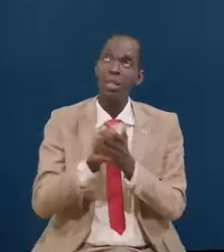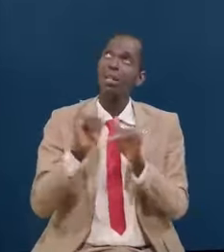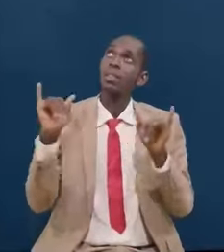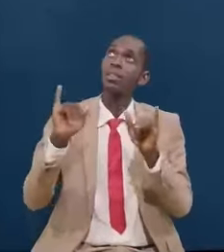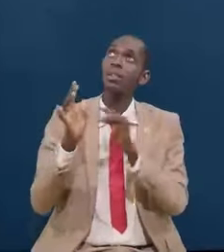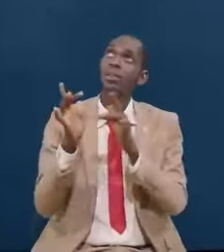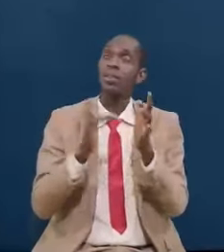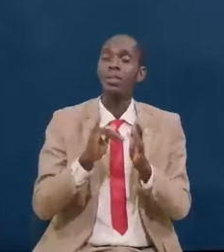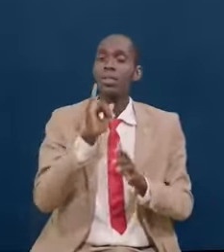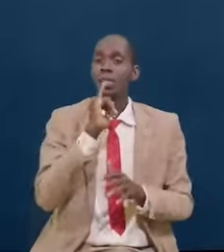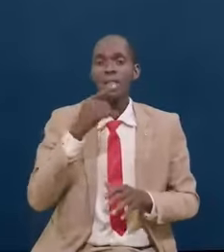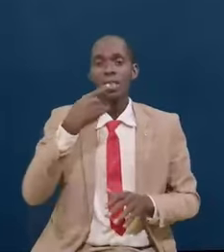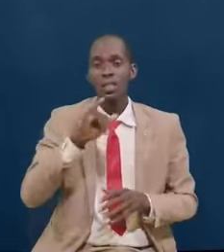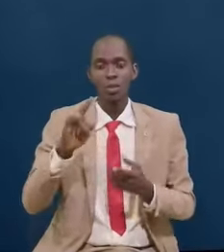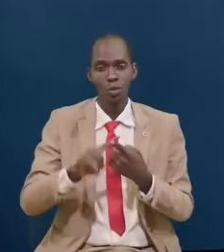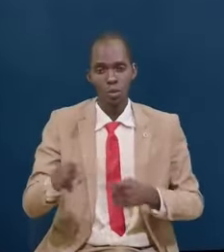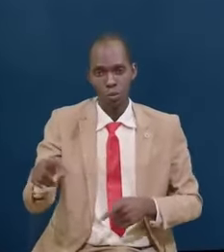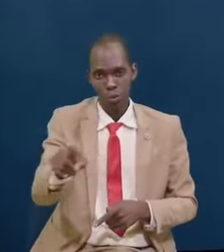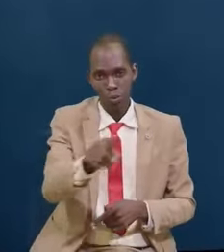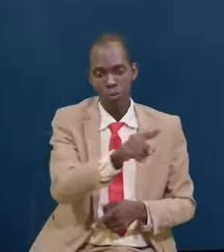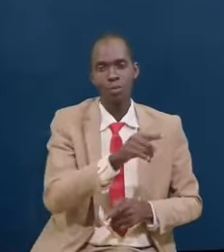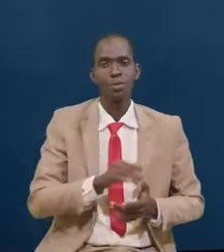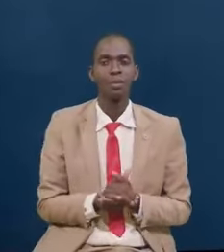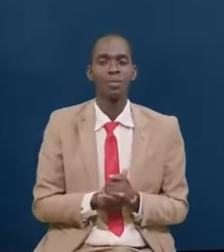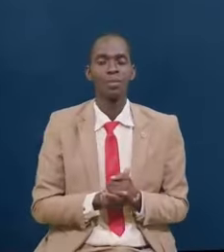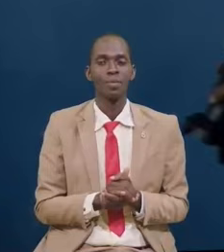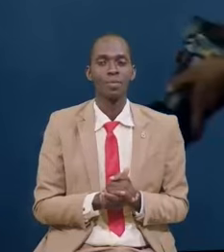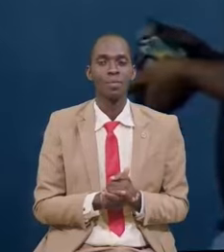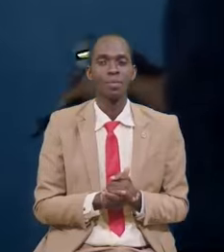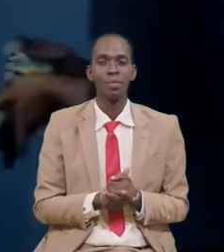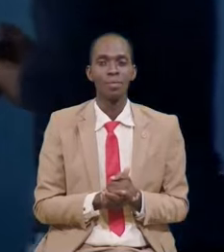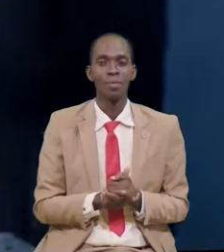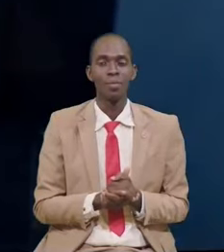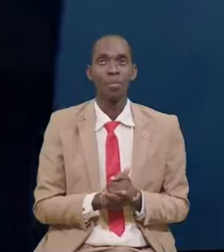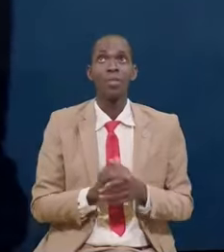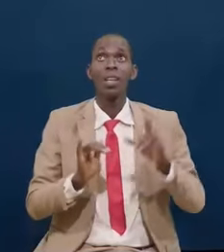et ce soir, ce même Jésus te dit quelque chose.